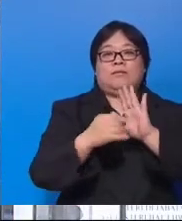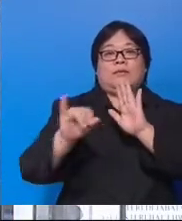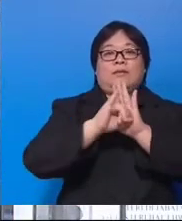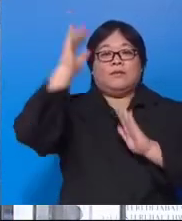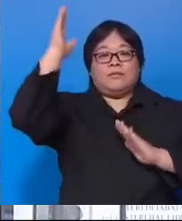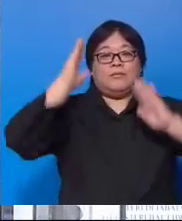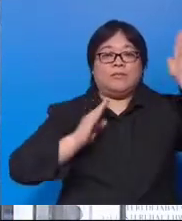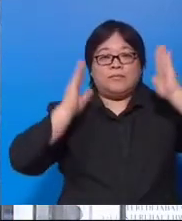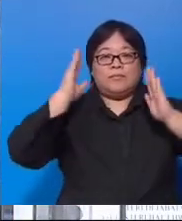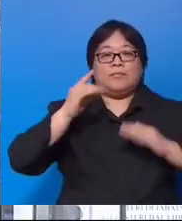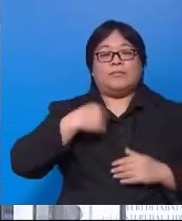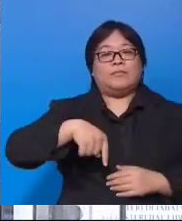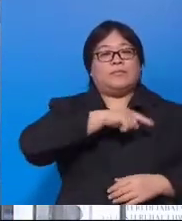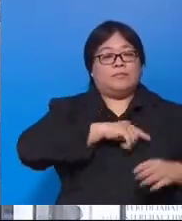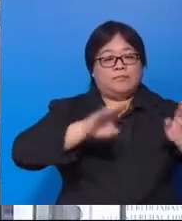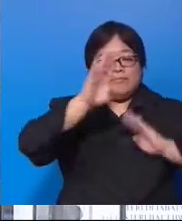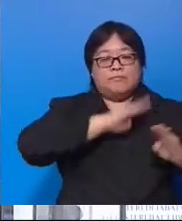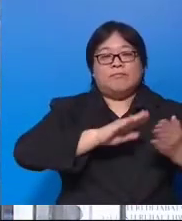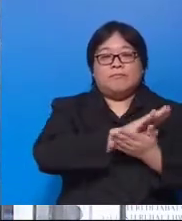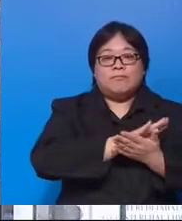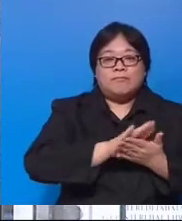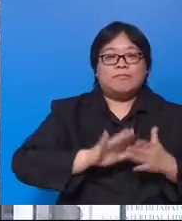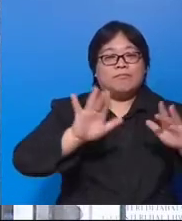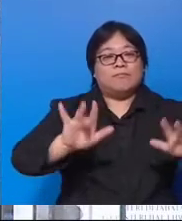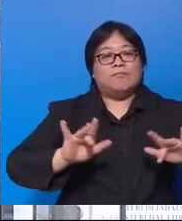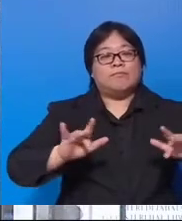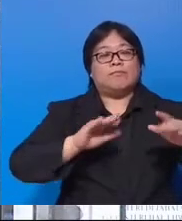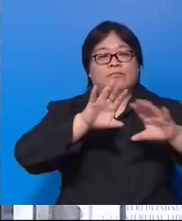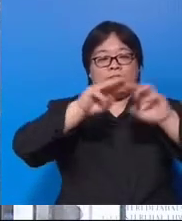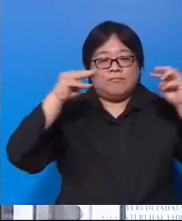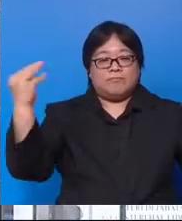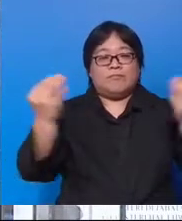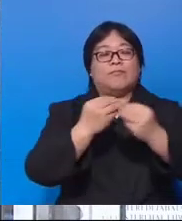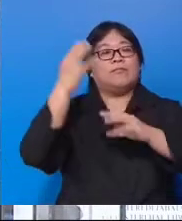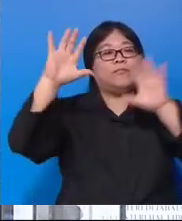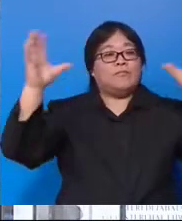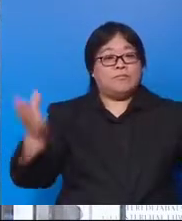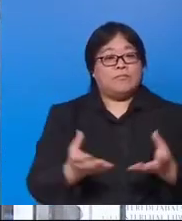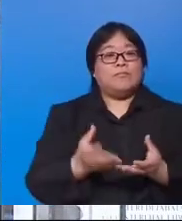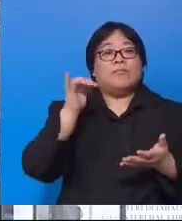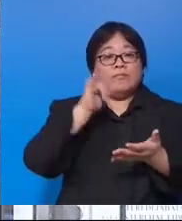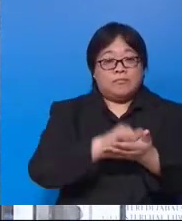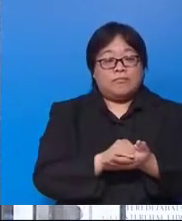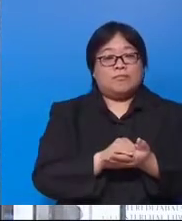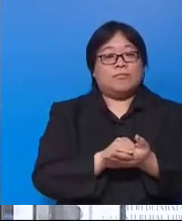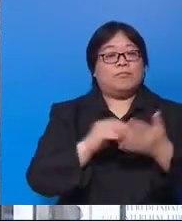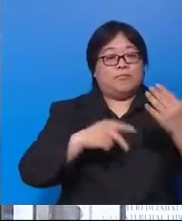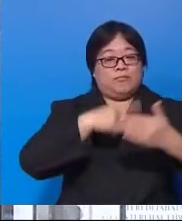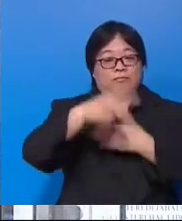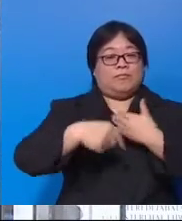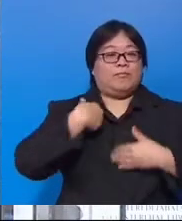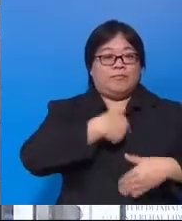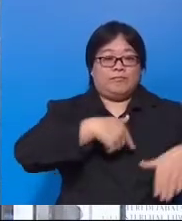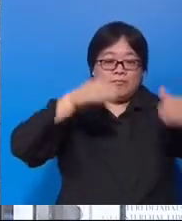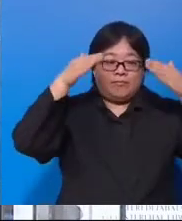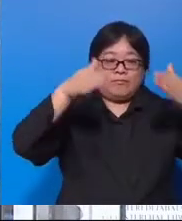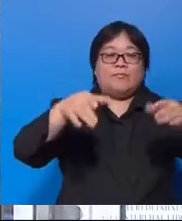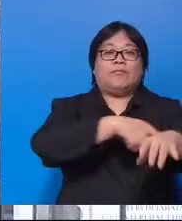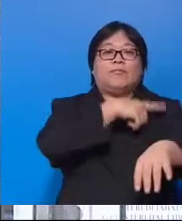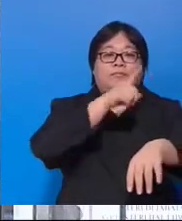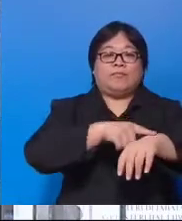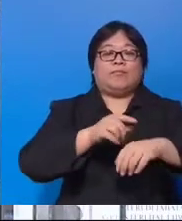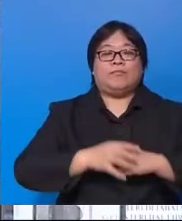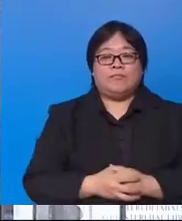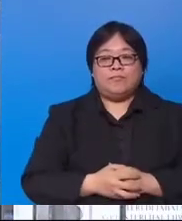kita sebagai negara yang berhemah, yang prihatin kepada masyarakat dunia. Itu dari segi program yang kita tumpukan untuk jangka masa